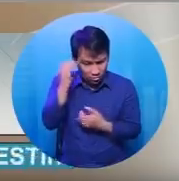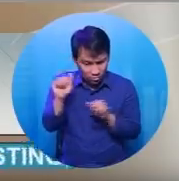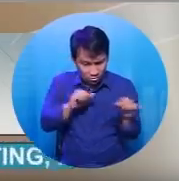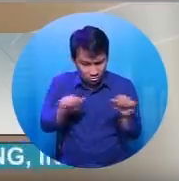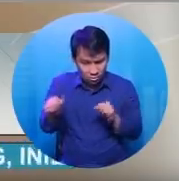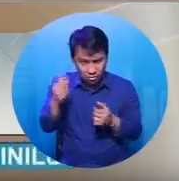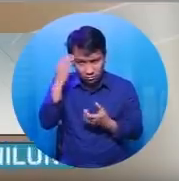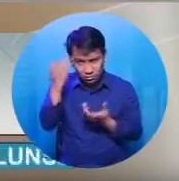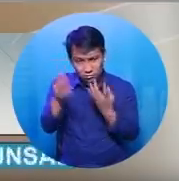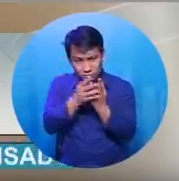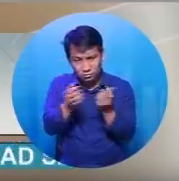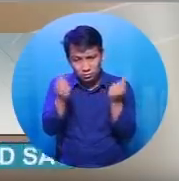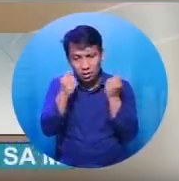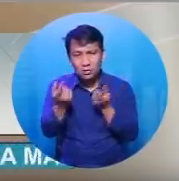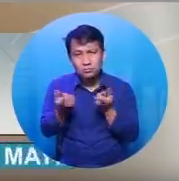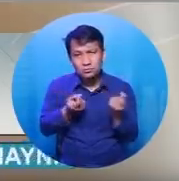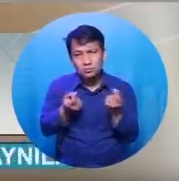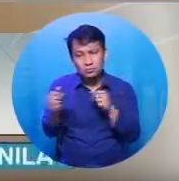actions, ma'am?